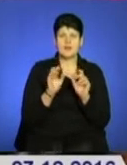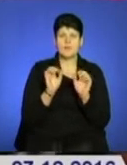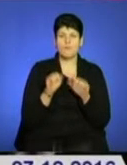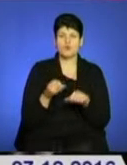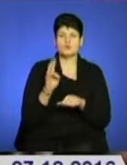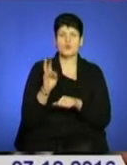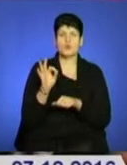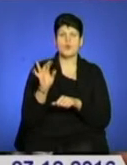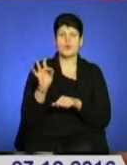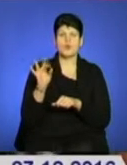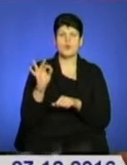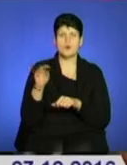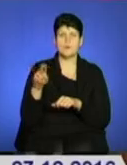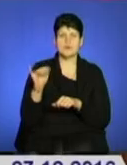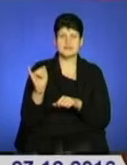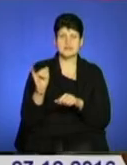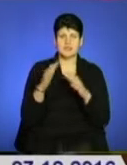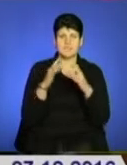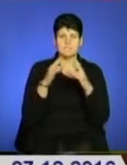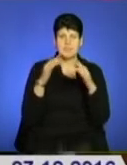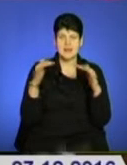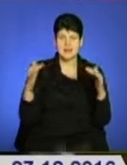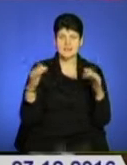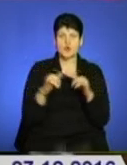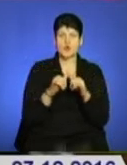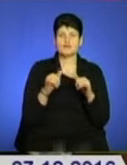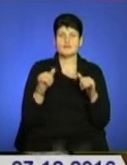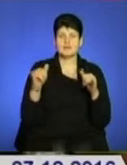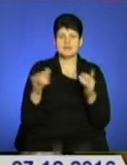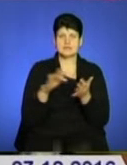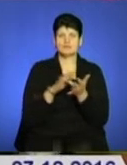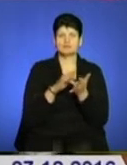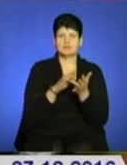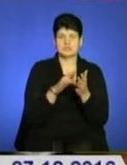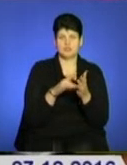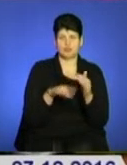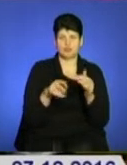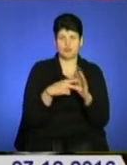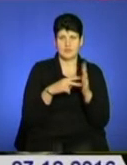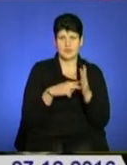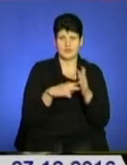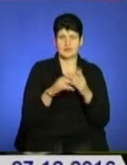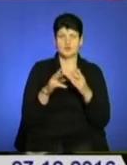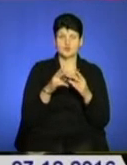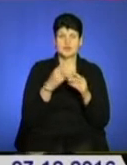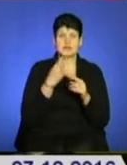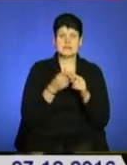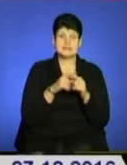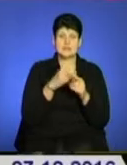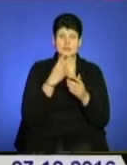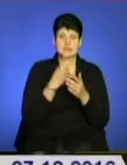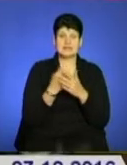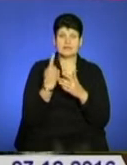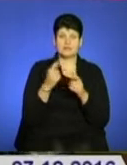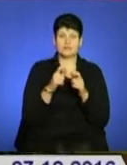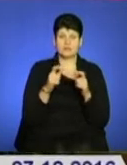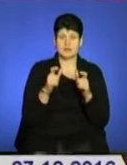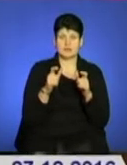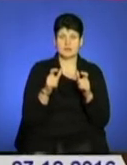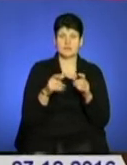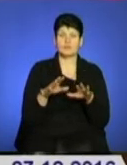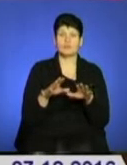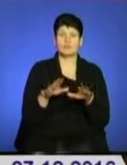палац розвиватися в туристичному плані. Ми зрозуміли, що якщо ми тільки будемо розглядати це як один об'єкт і пропонувати його відтворення,